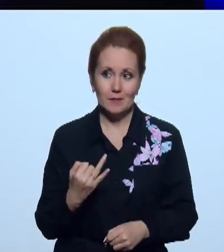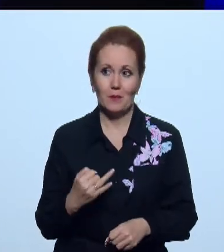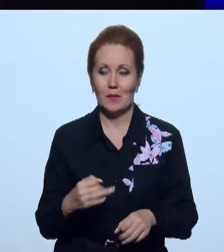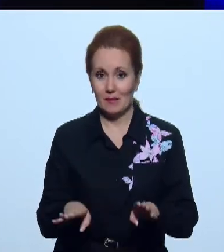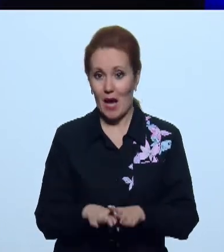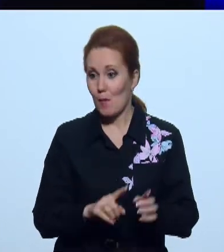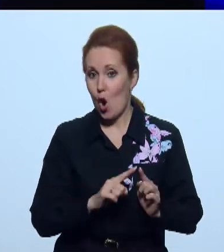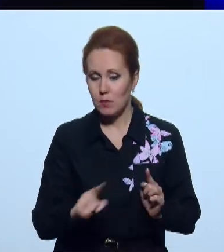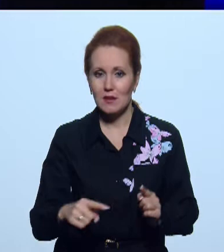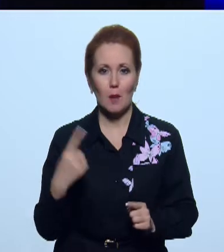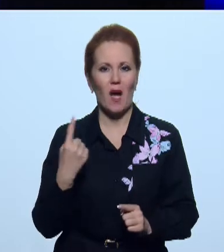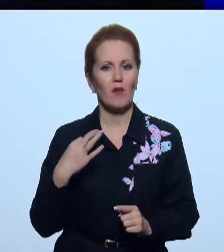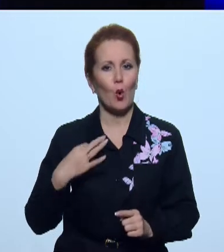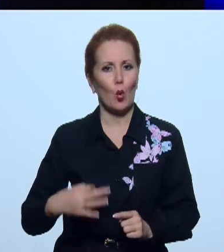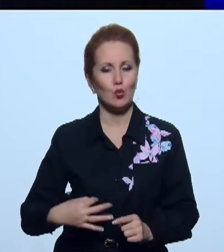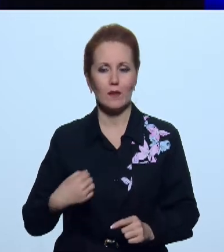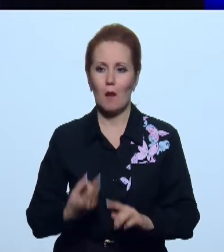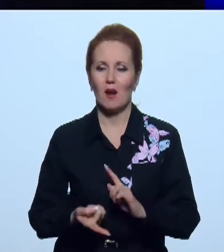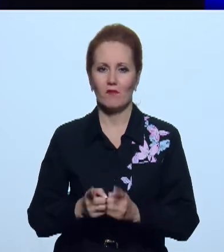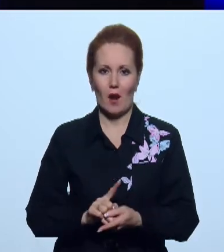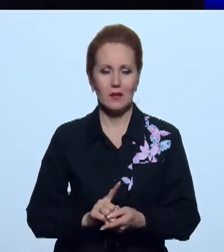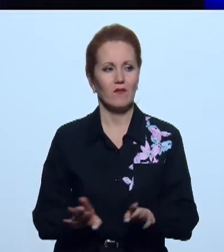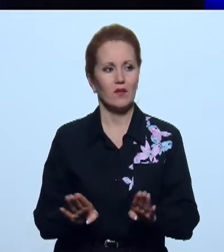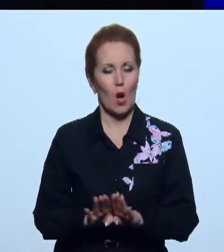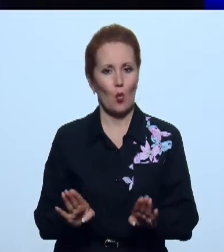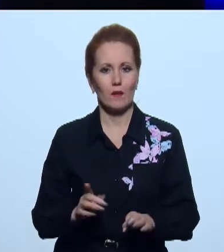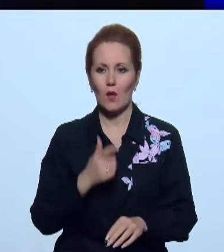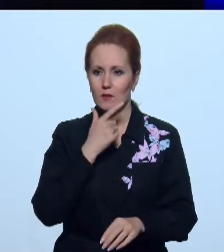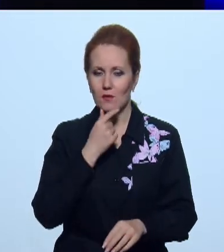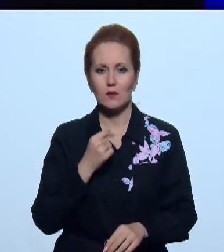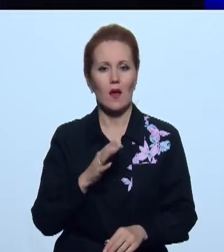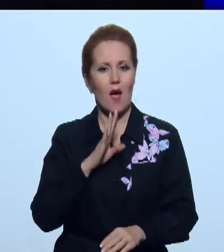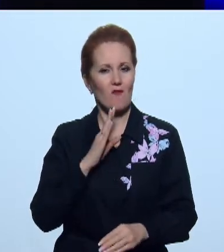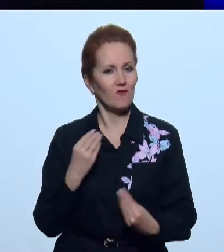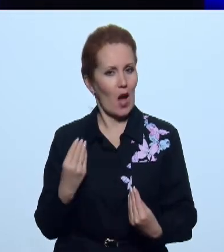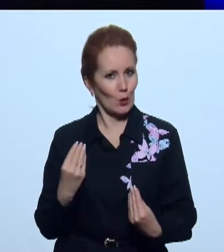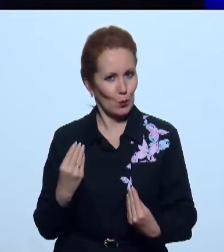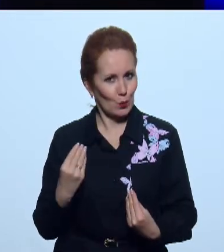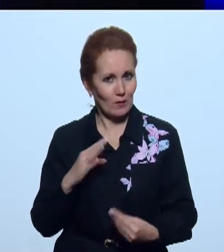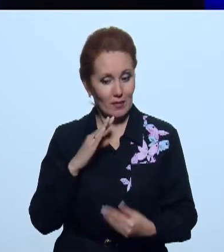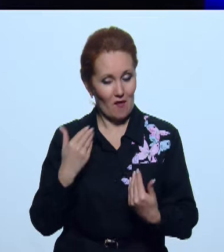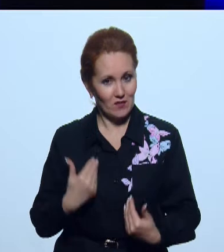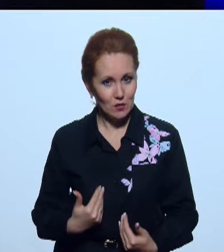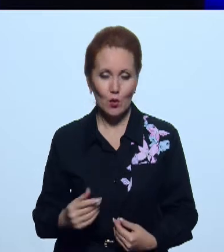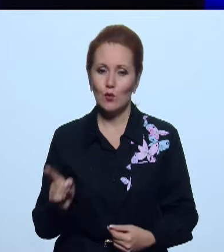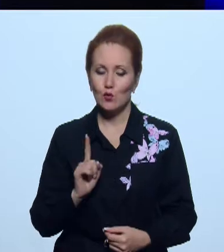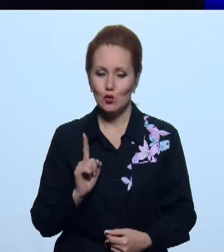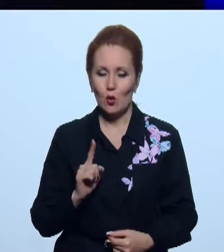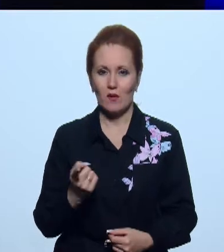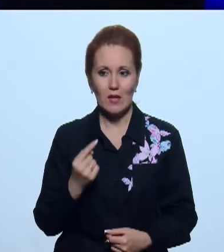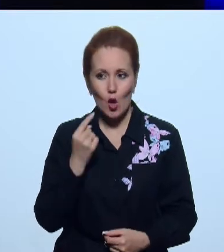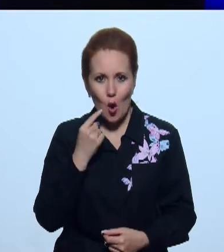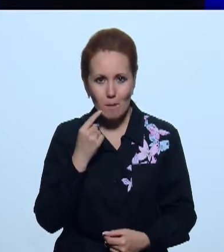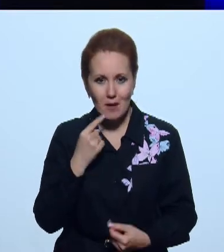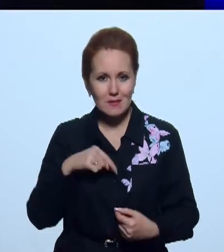вот к первому курсу я превратилась в такую достаточно эффектную девицу, но что-то, видимо, вот эти вот